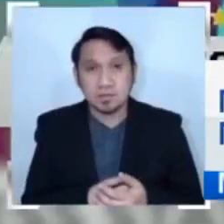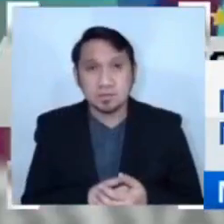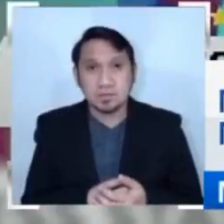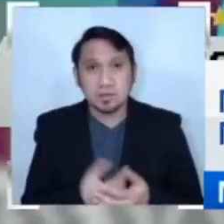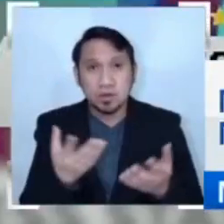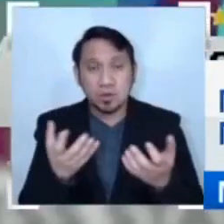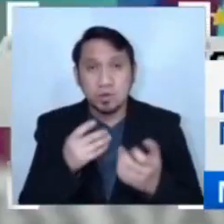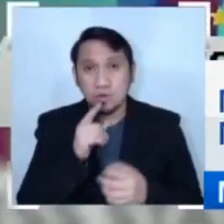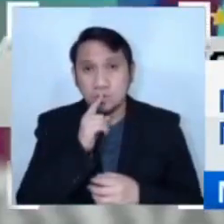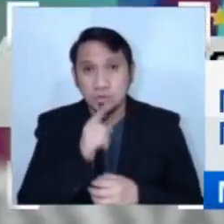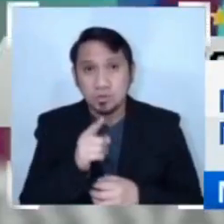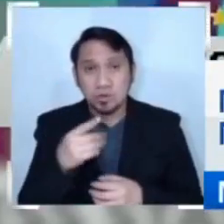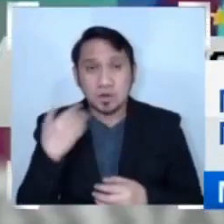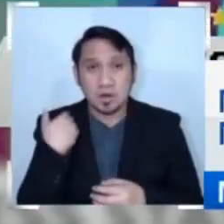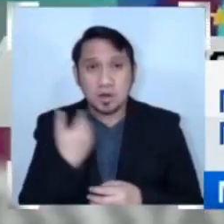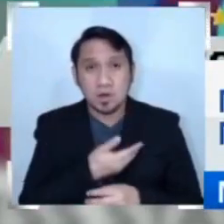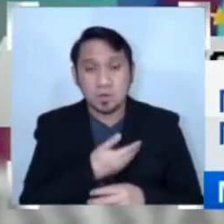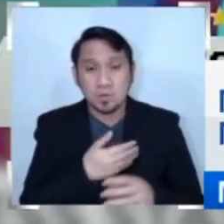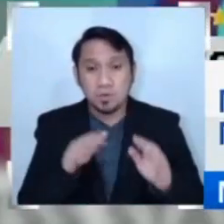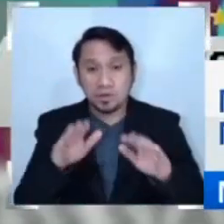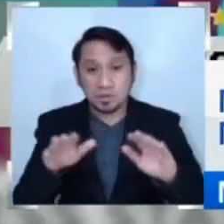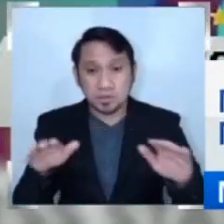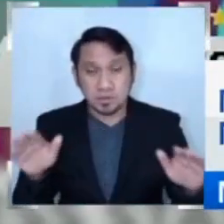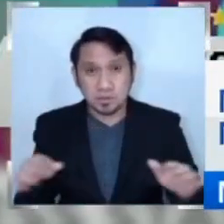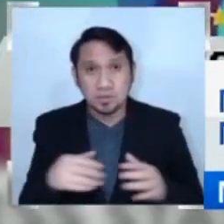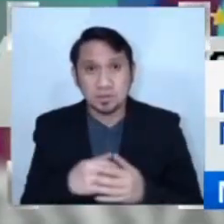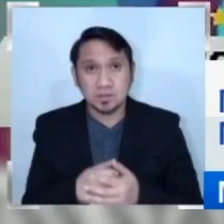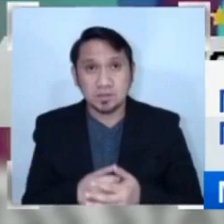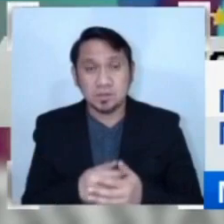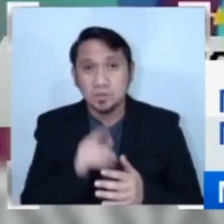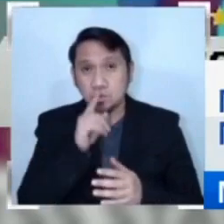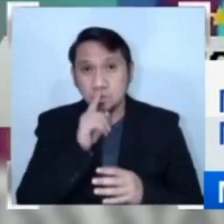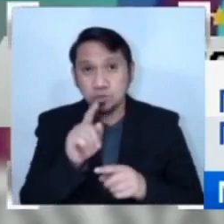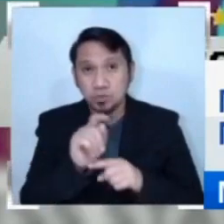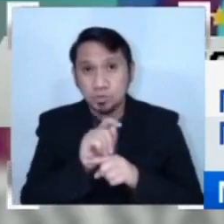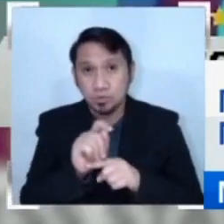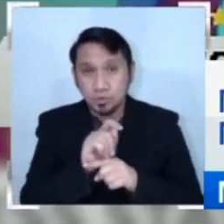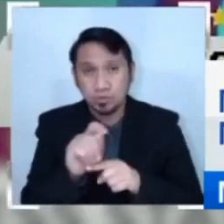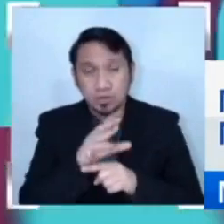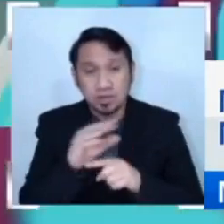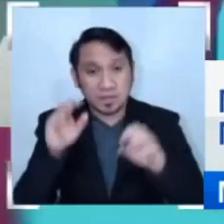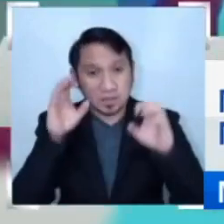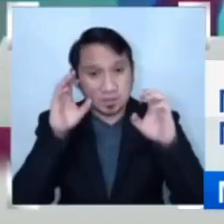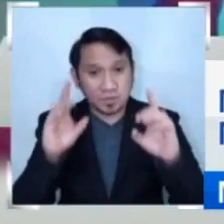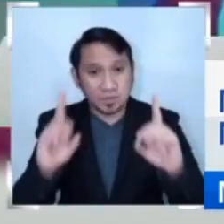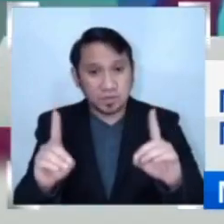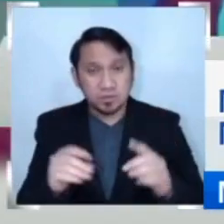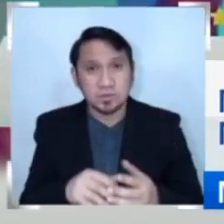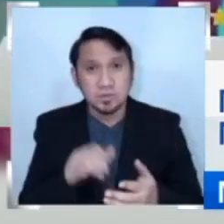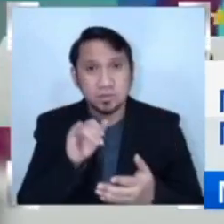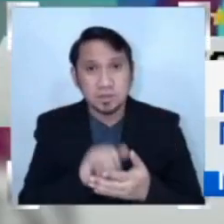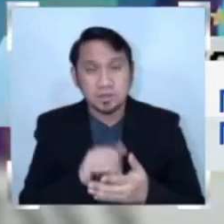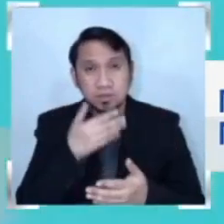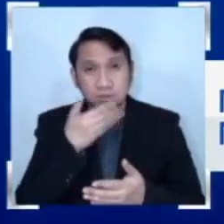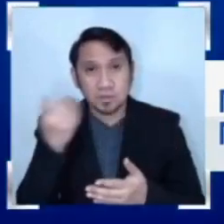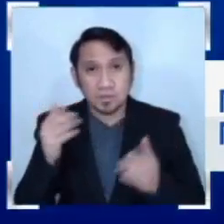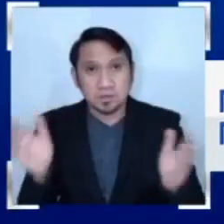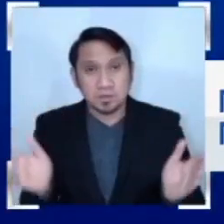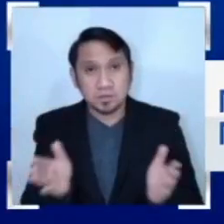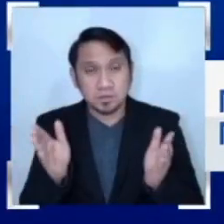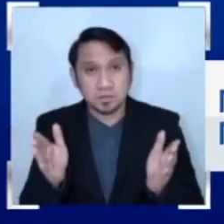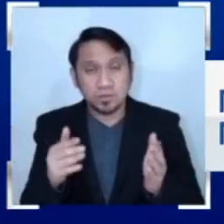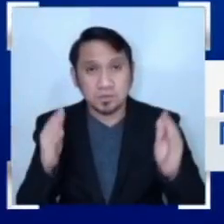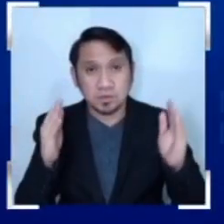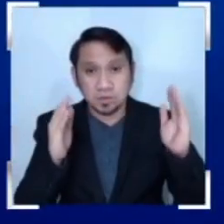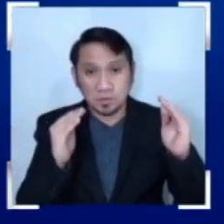her children are well trained and well educated, and that's the best motivation that we can hope for.